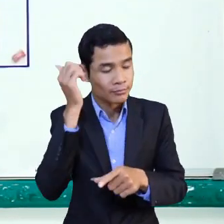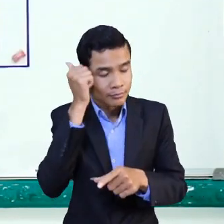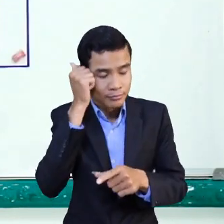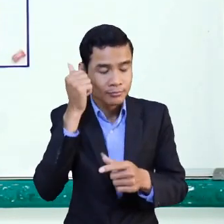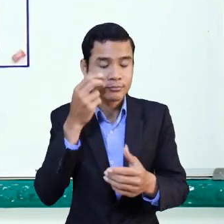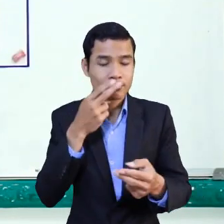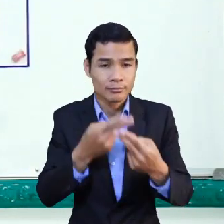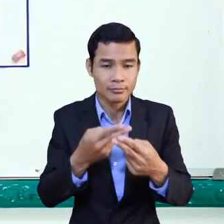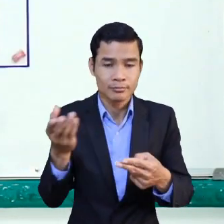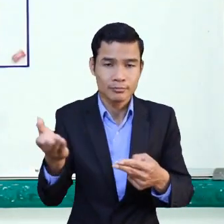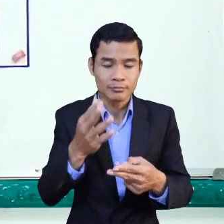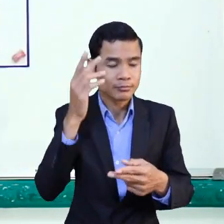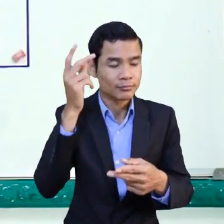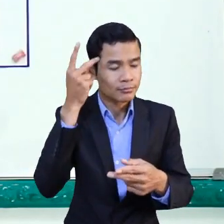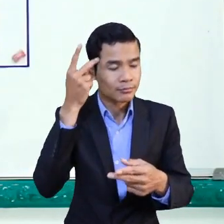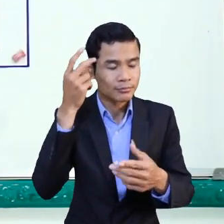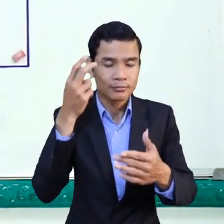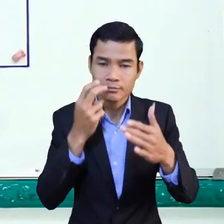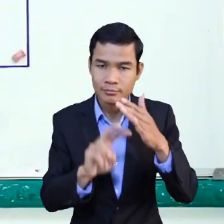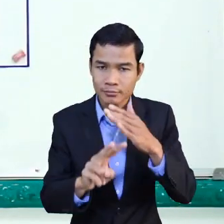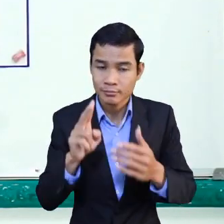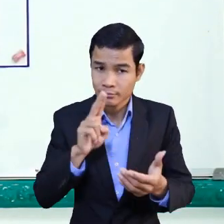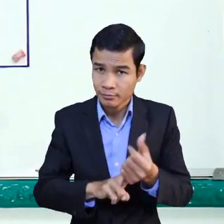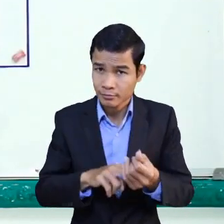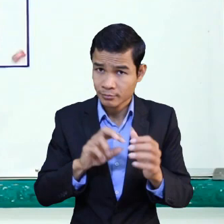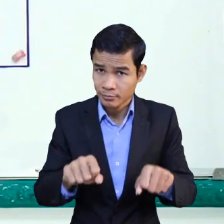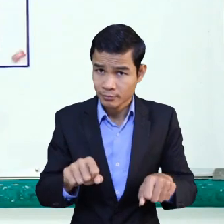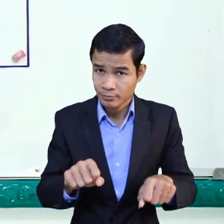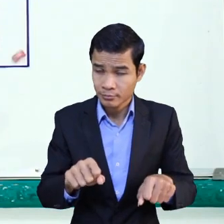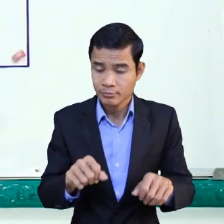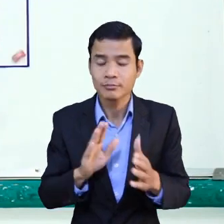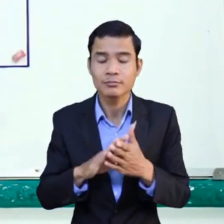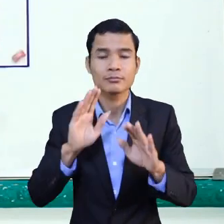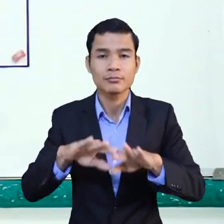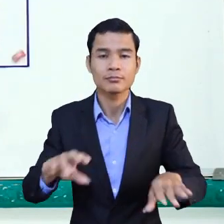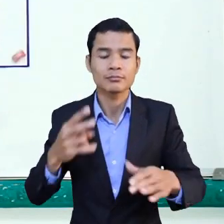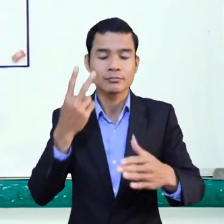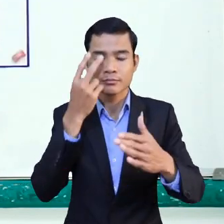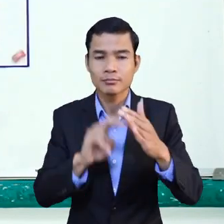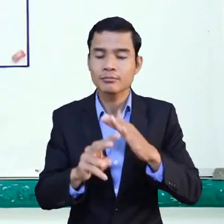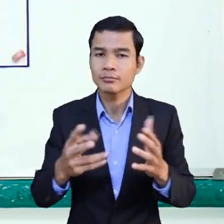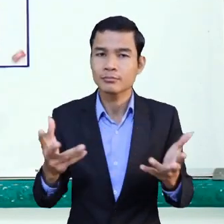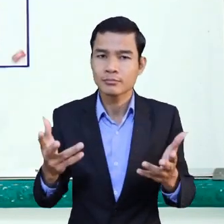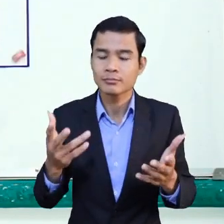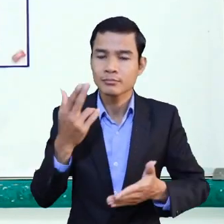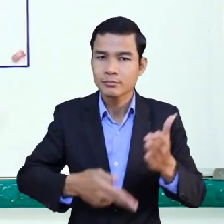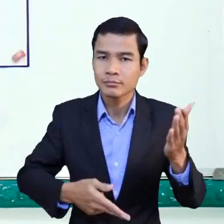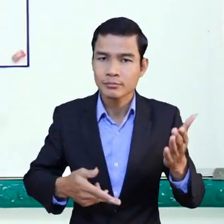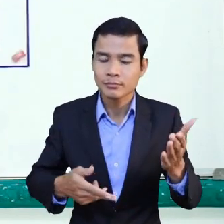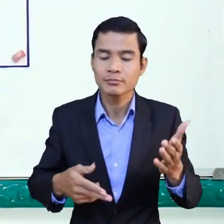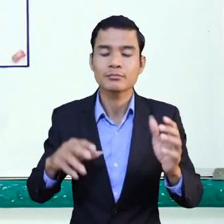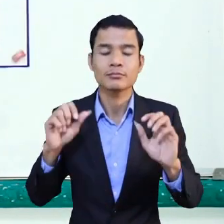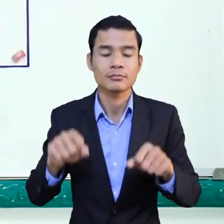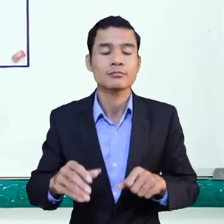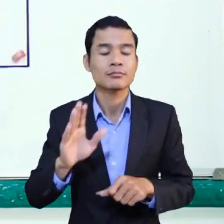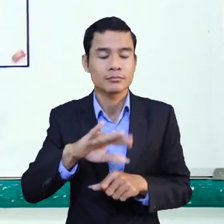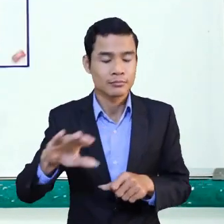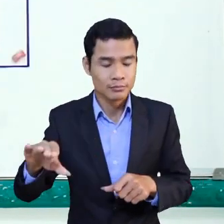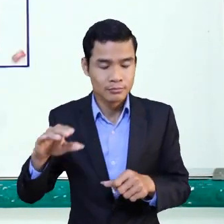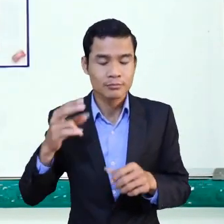ចម្លើយដែរកូនបានទុះទាយឯកូនចាំអំបញ្ញមិញតើកូនទូទាយថាម៉េចចា